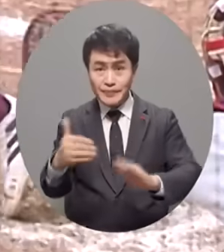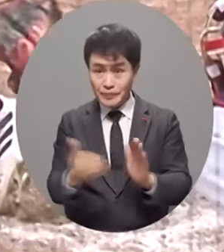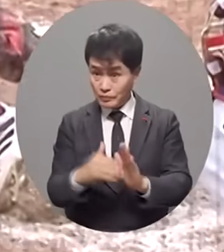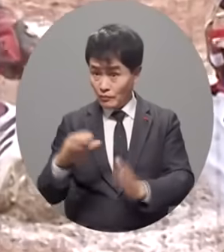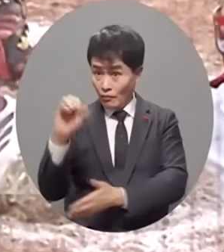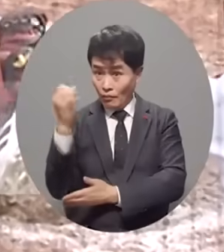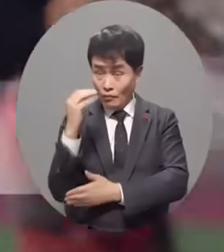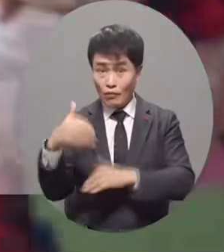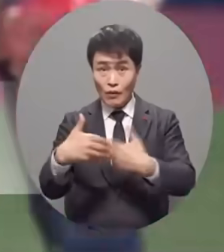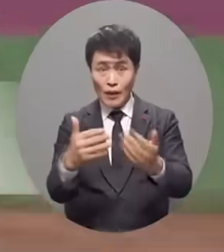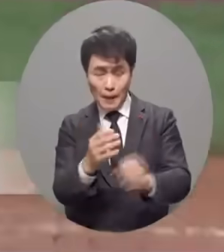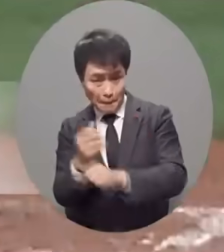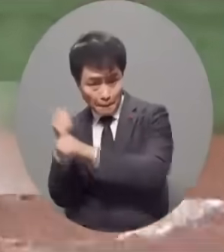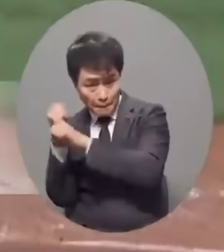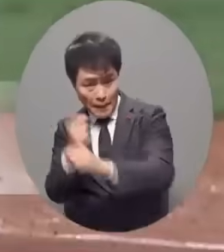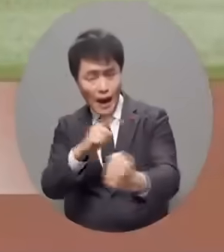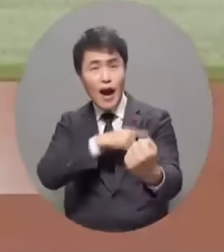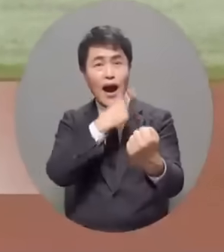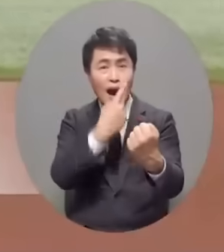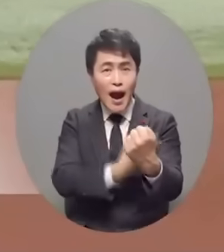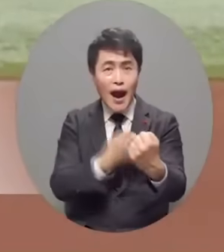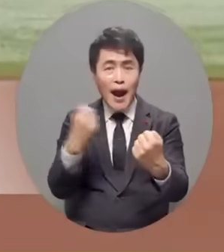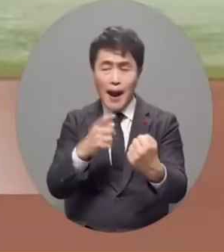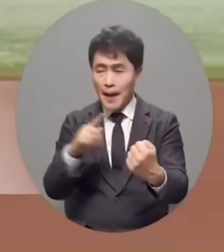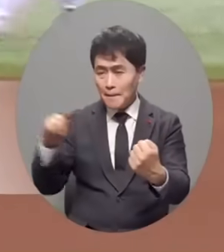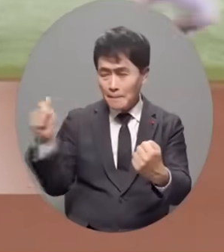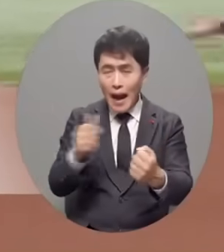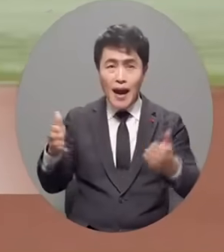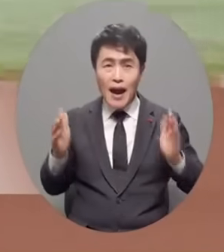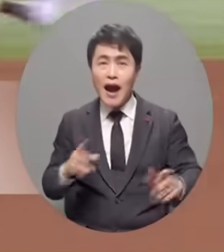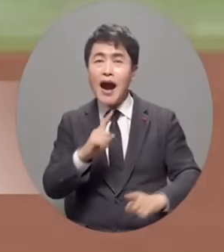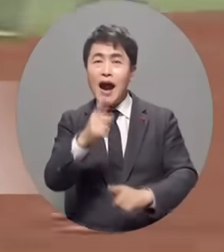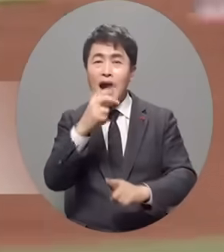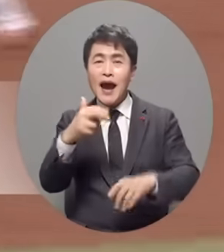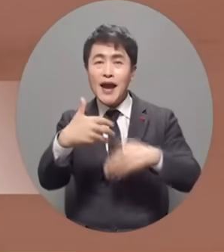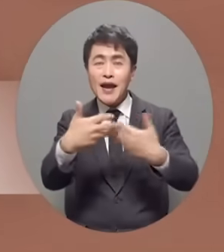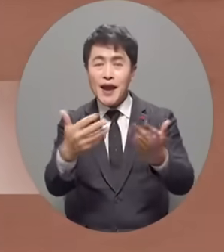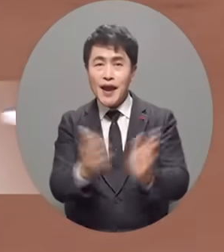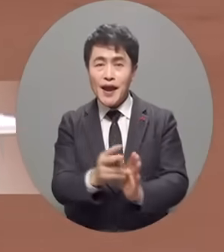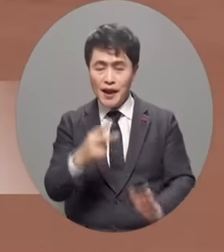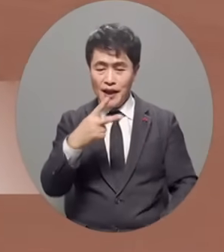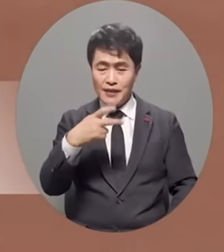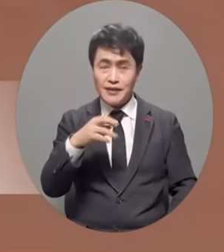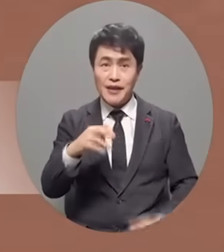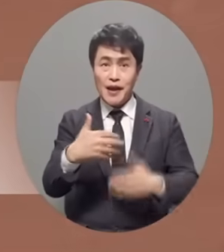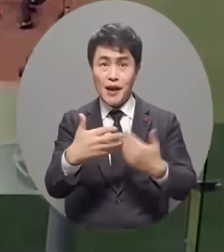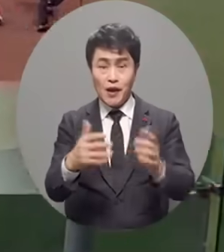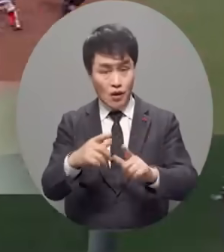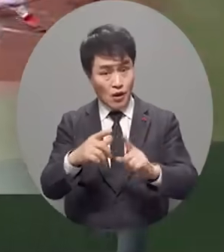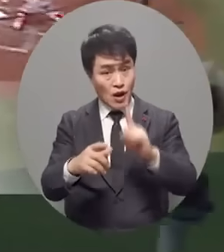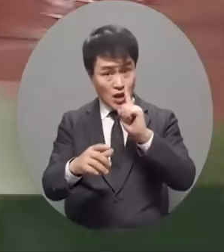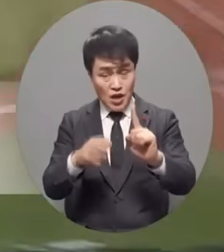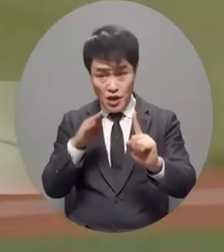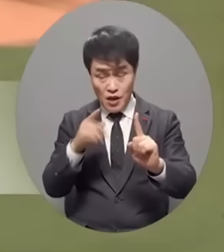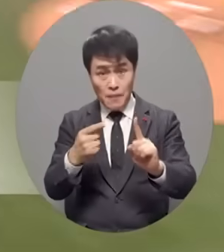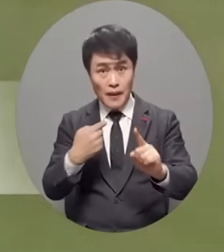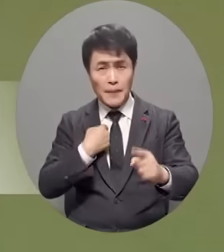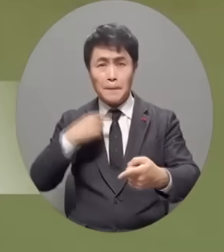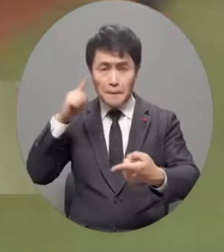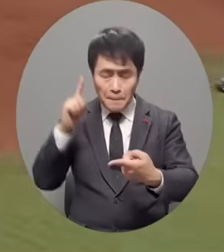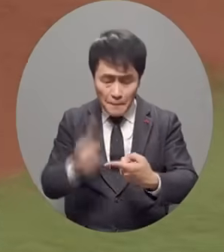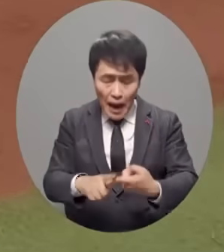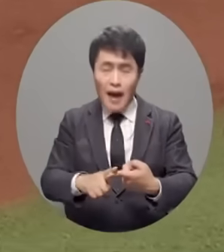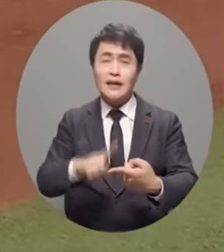언론들도 정교한 타격 능력과 빠른 발을 자랑하는 이정후가 샌프란시스코의 1번 타자로 적합하다는